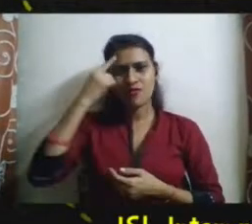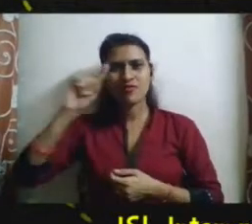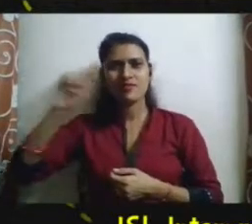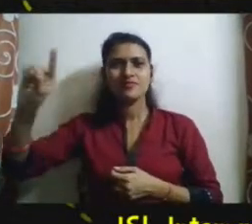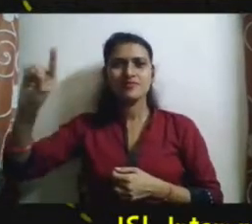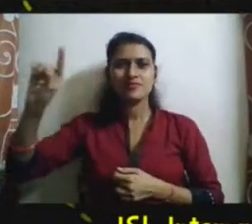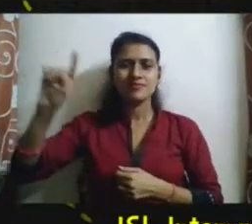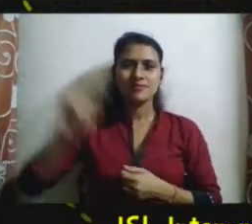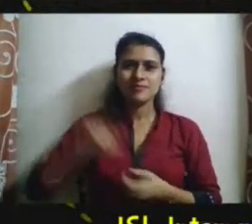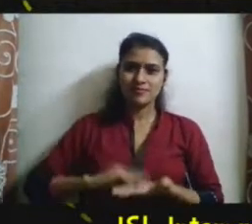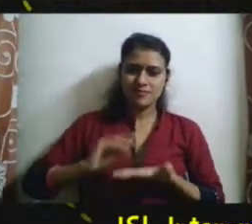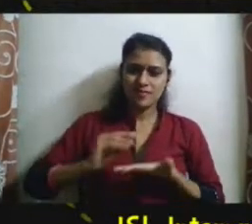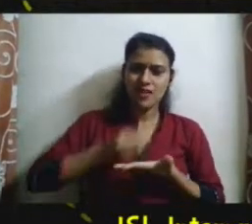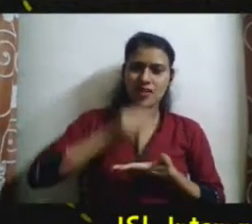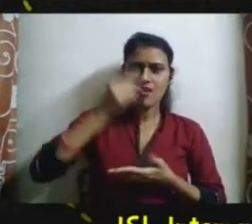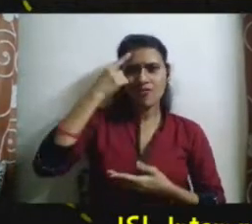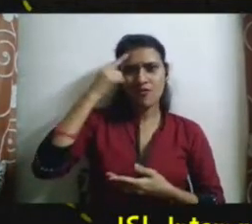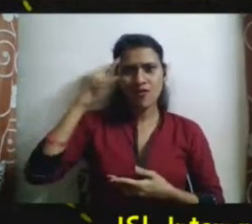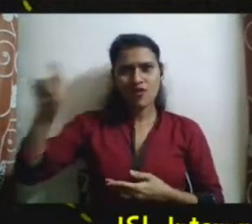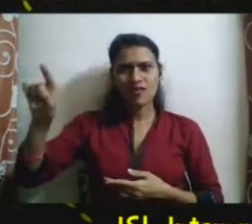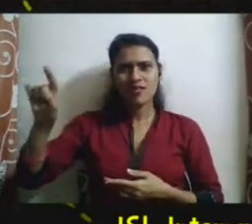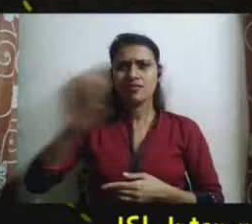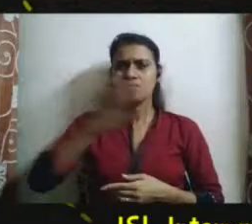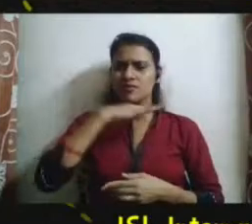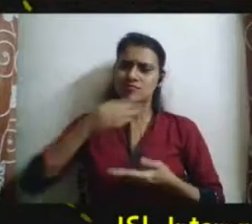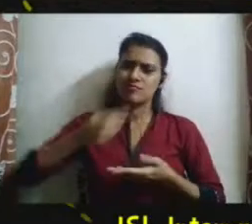वास्ते मैं जहर